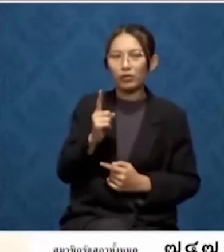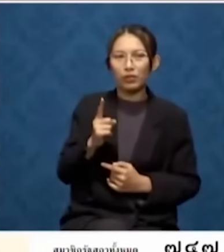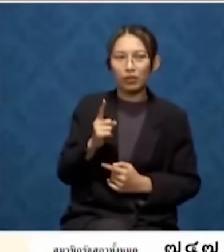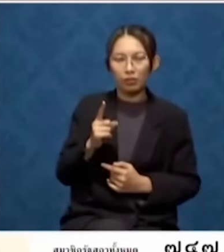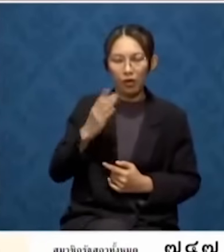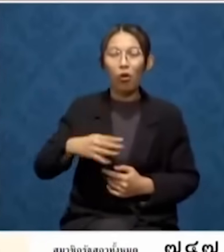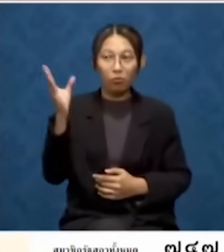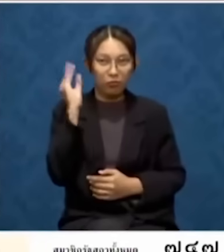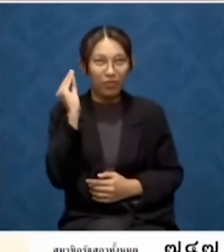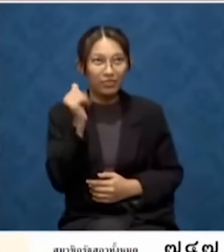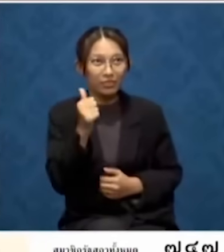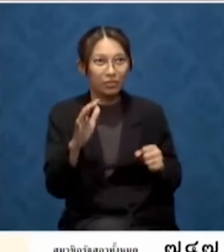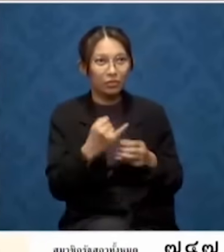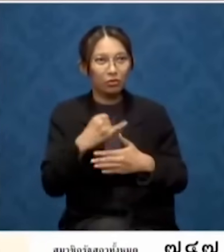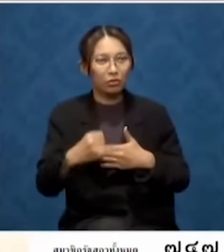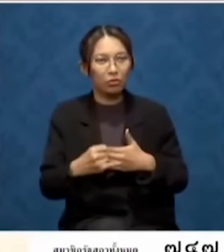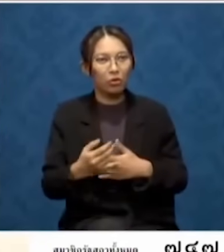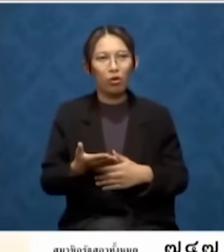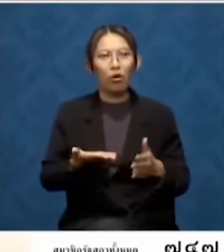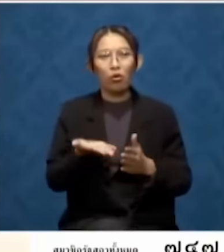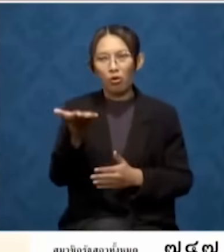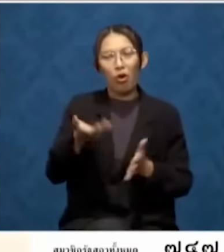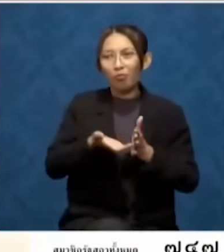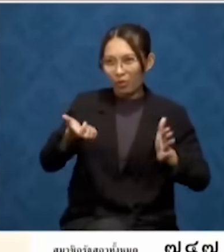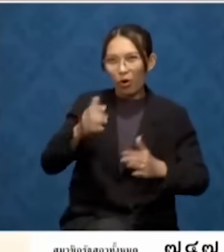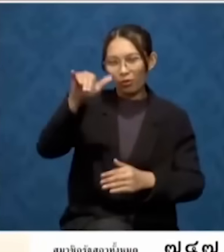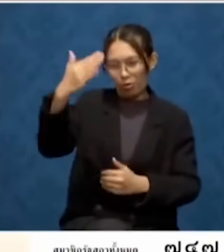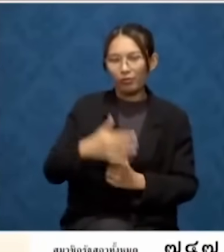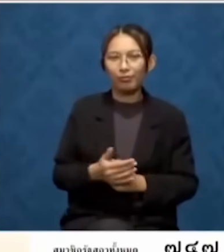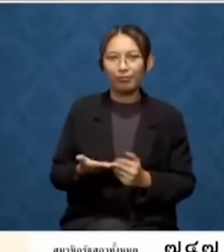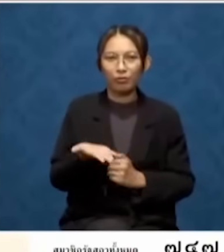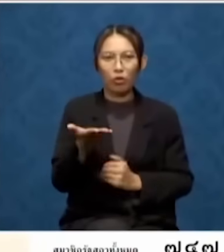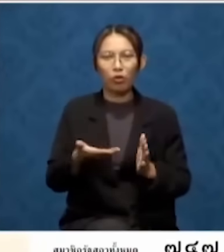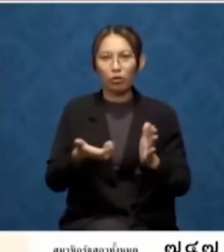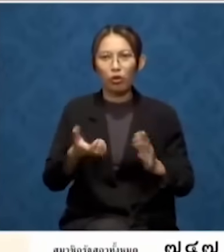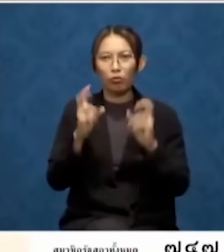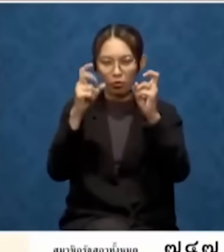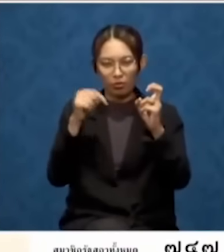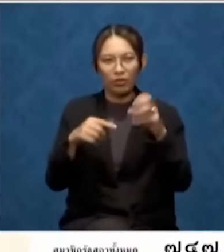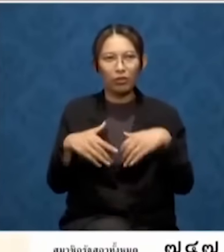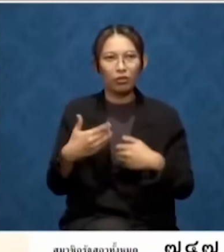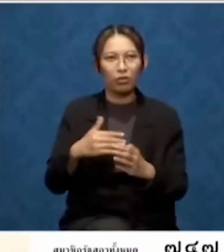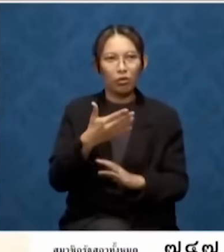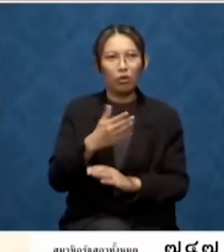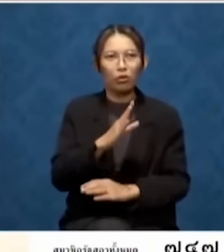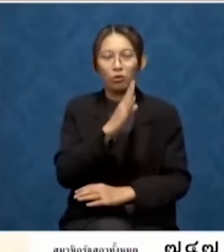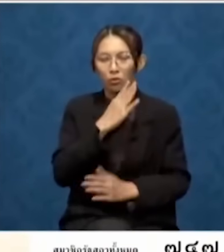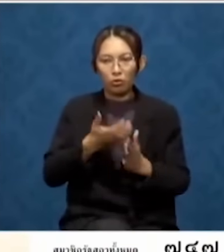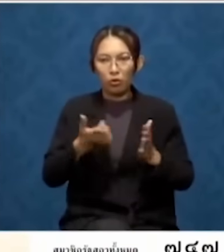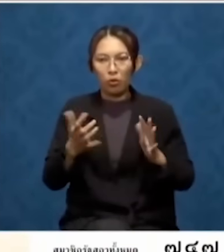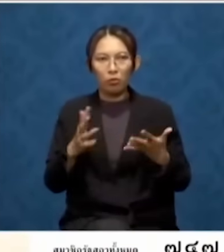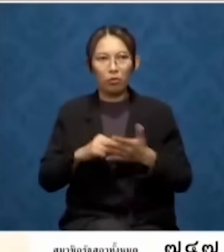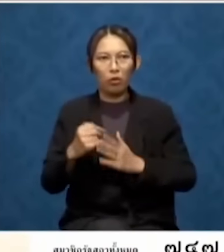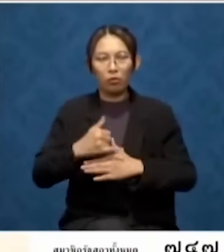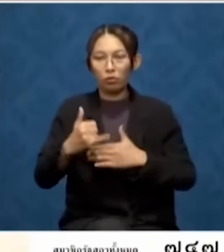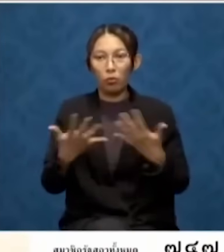ท่านฟังให้จบได้ไหมครับขออนุญาตด้วยความเคารพครับ ขอให้ถอนประเด็นนี้ก่อนถ้าไม่จบผมไม่ให้พูดต่อไปแล้วครับ